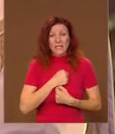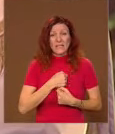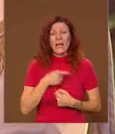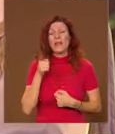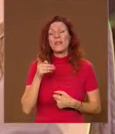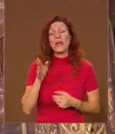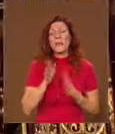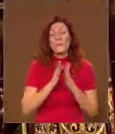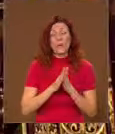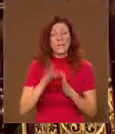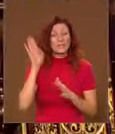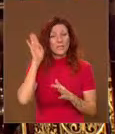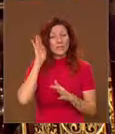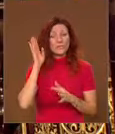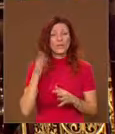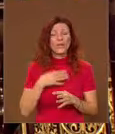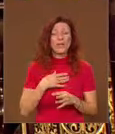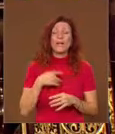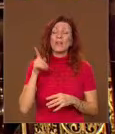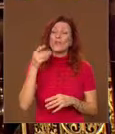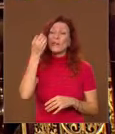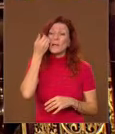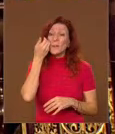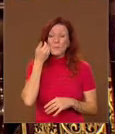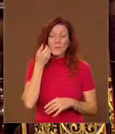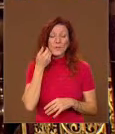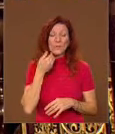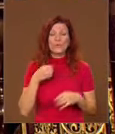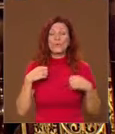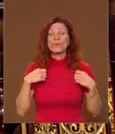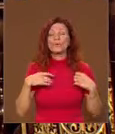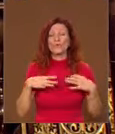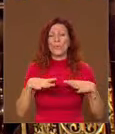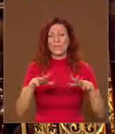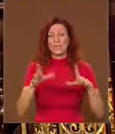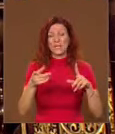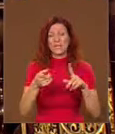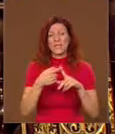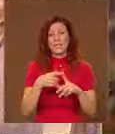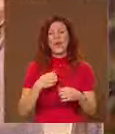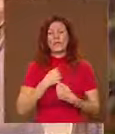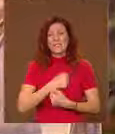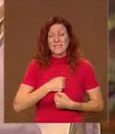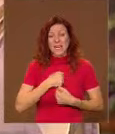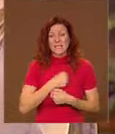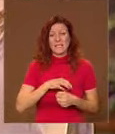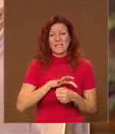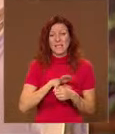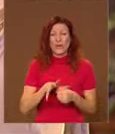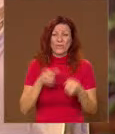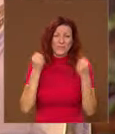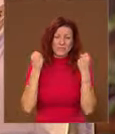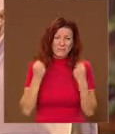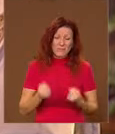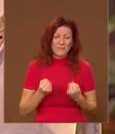приеми вместо покаяние да се превърне в милост, освободи като всесилен от смъртоносното страдание и тежките болести